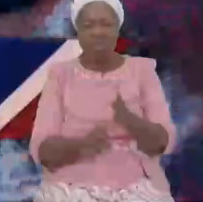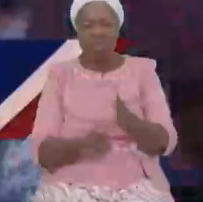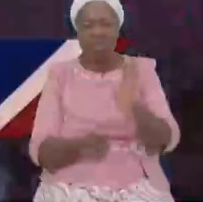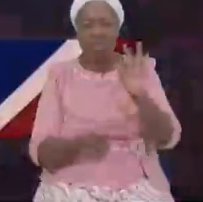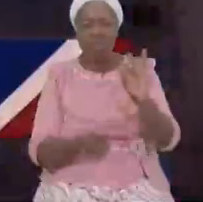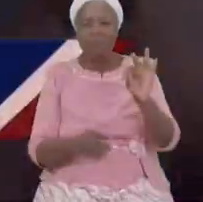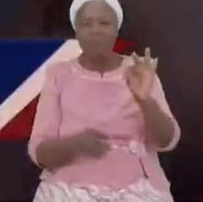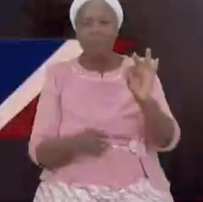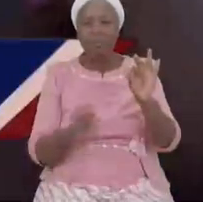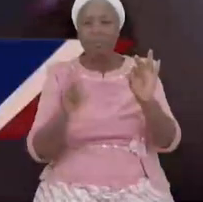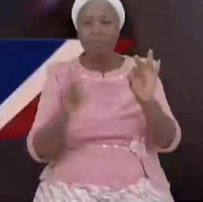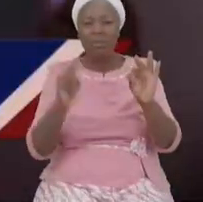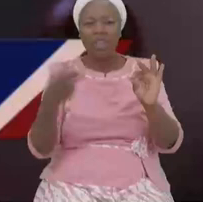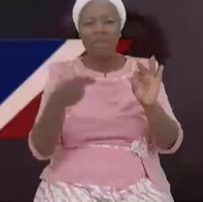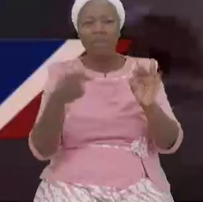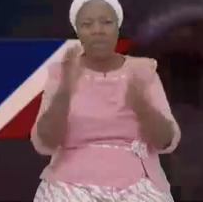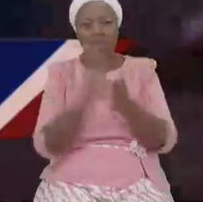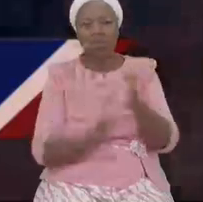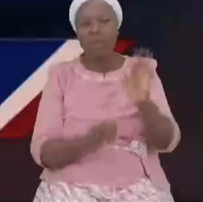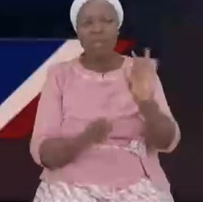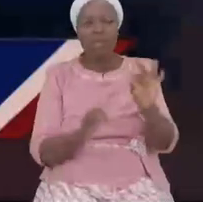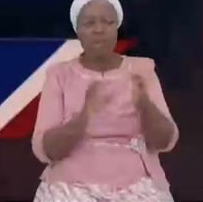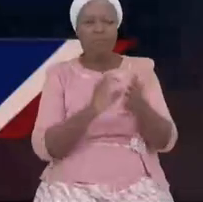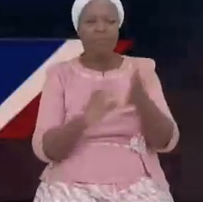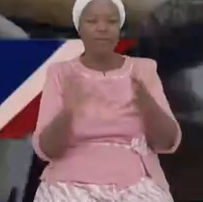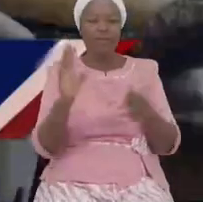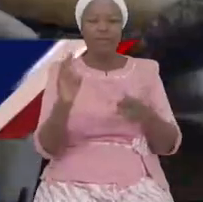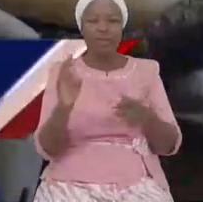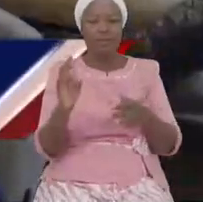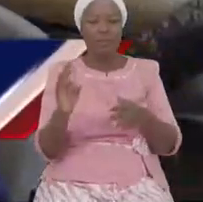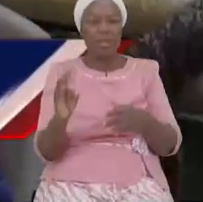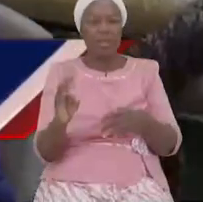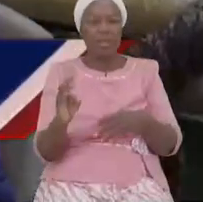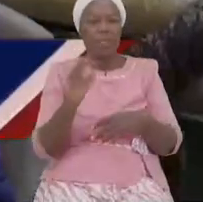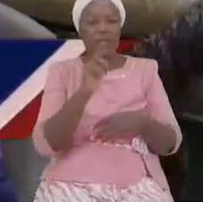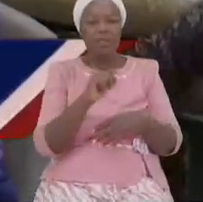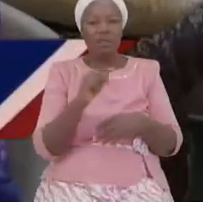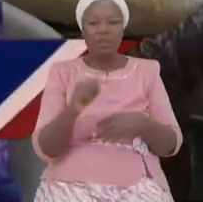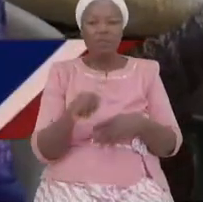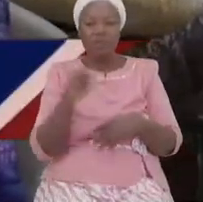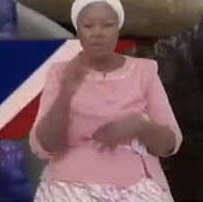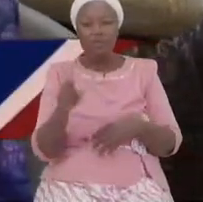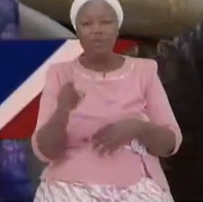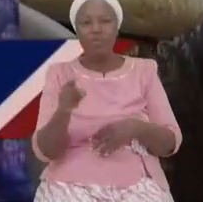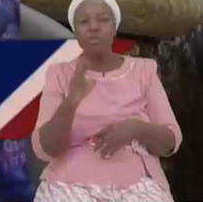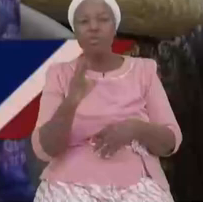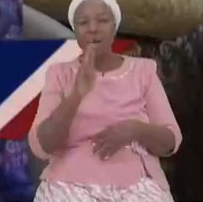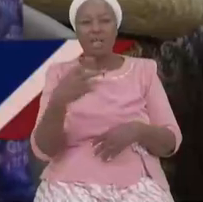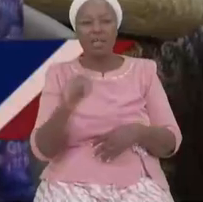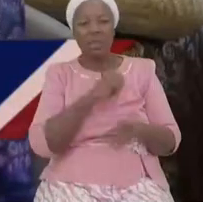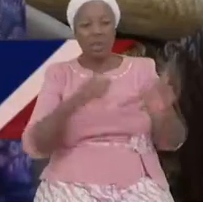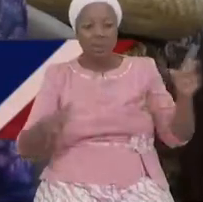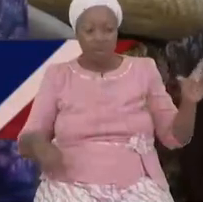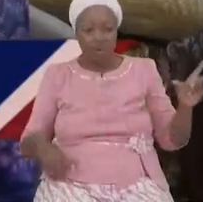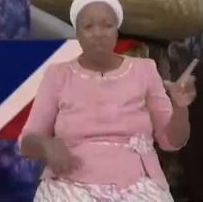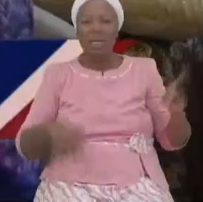verset 7. Néhémie chapitre 9, 7. Néhémie 9, verset 7.